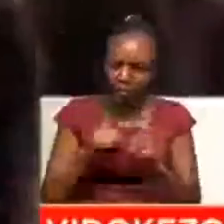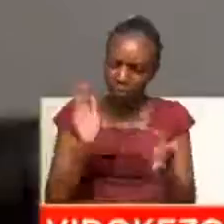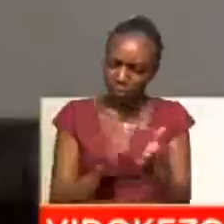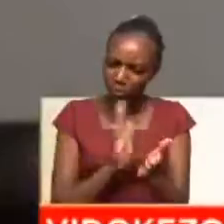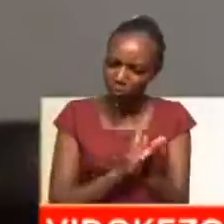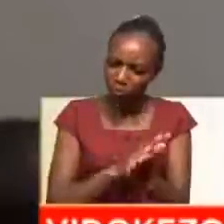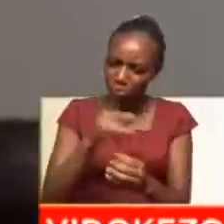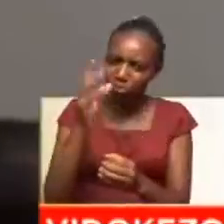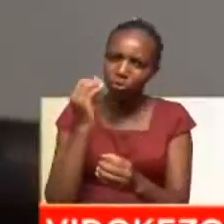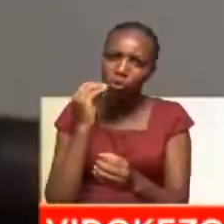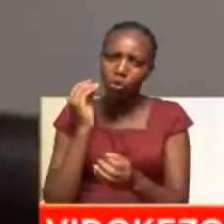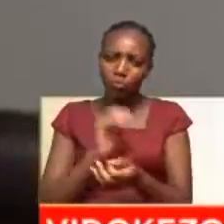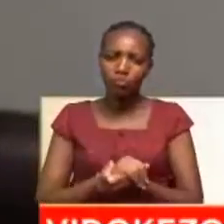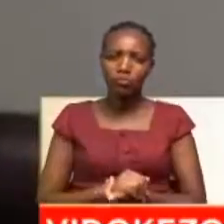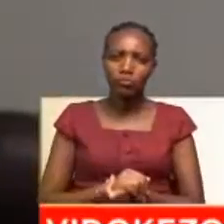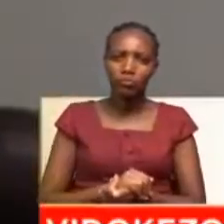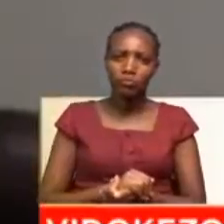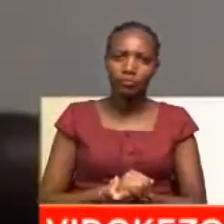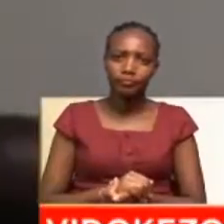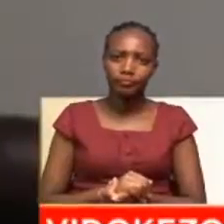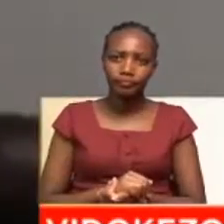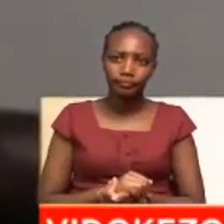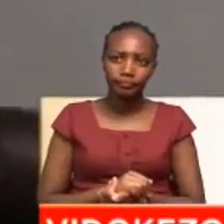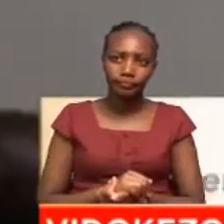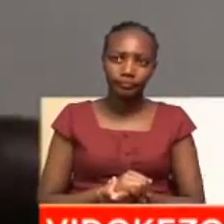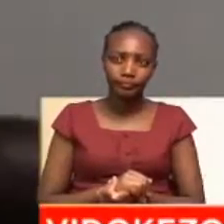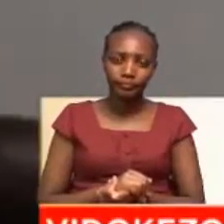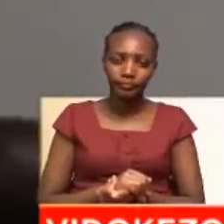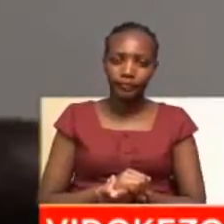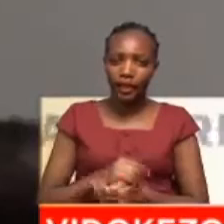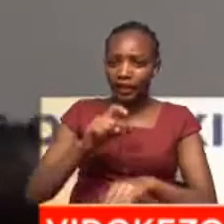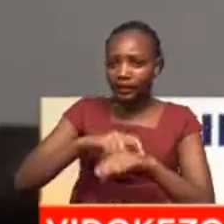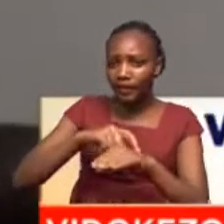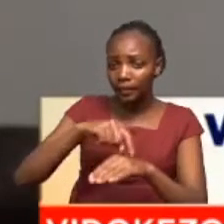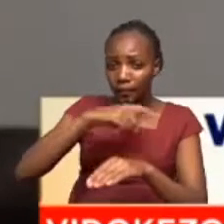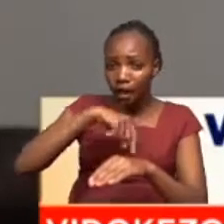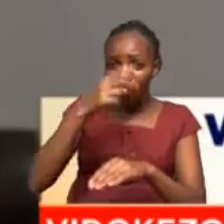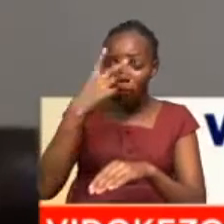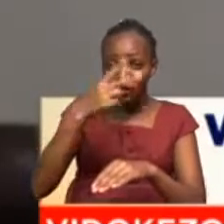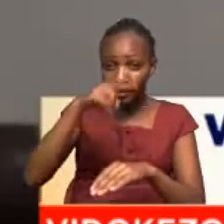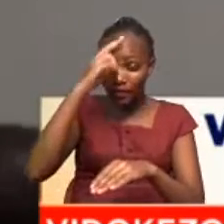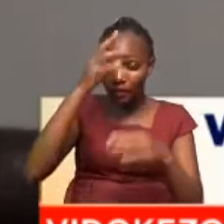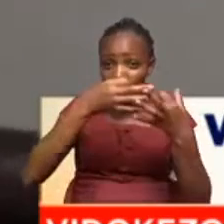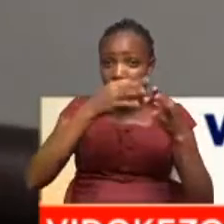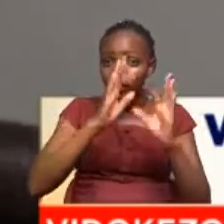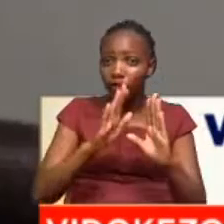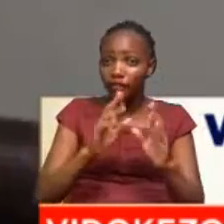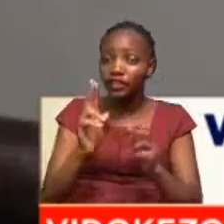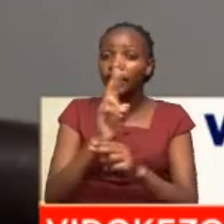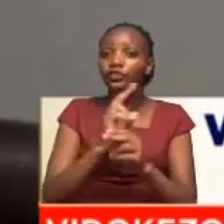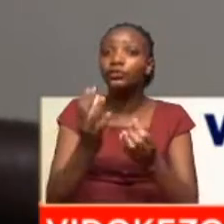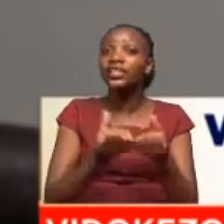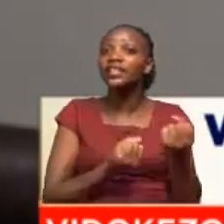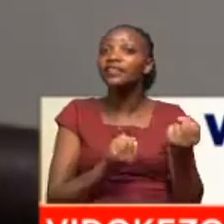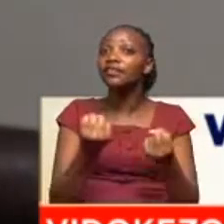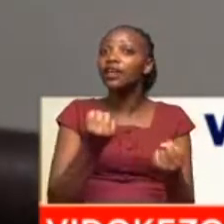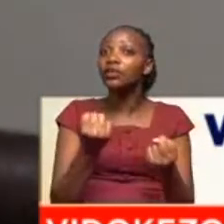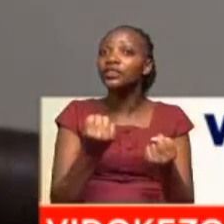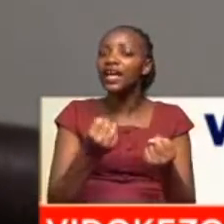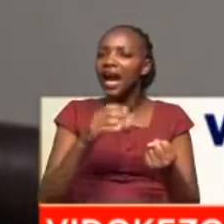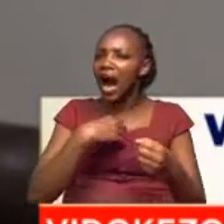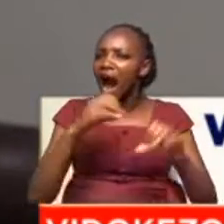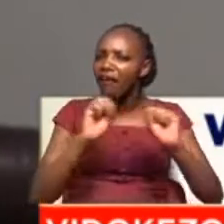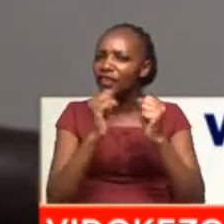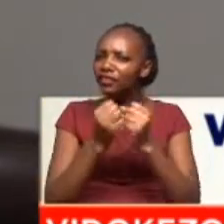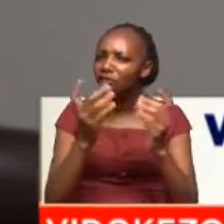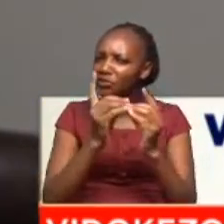manyumbani. Actually, tukiona hata maafisa wetu wa polisi wakipanda gari, vile wanafanya vitu zao, they don't keep ile tunaita